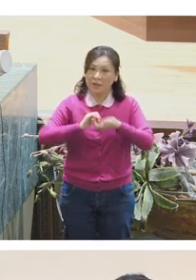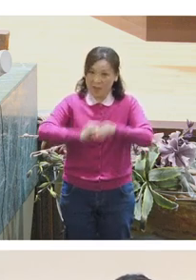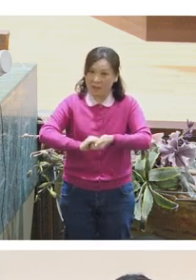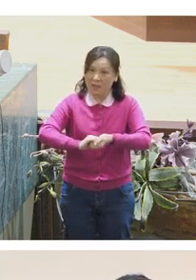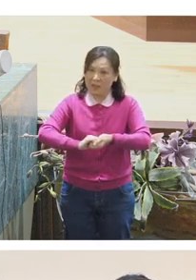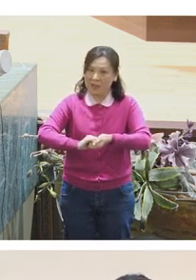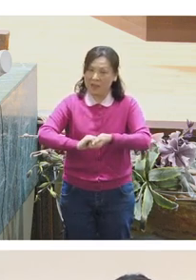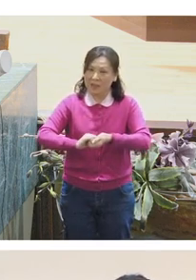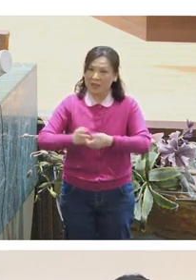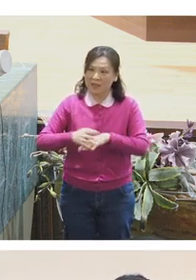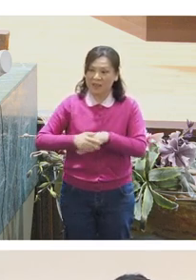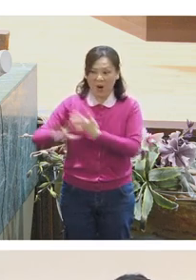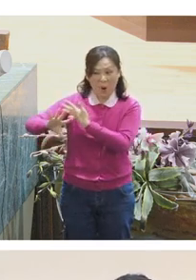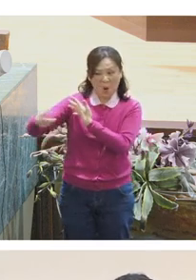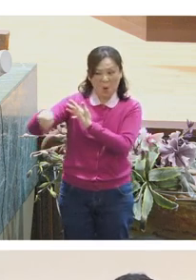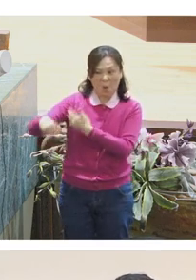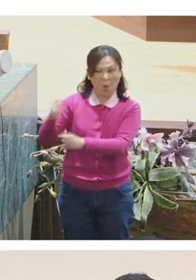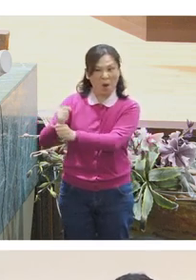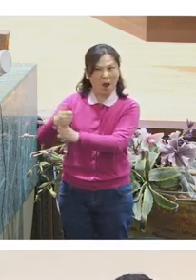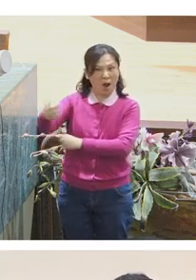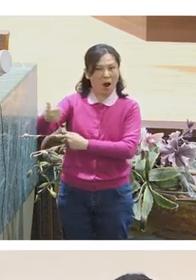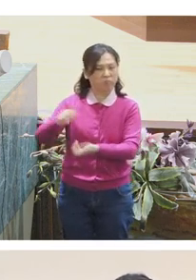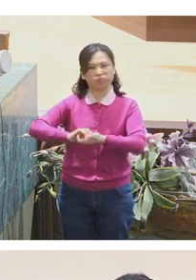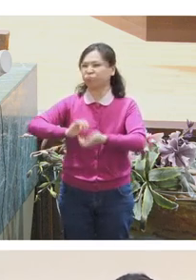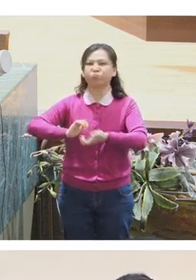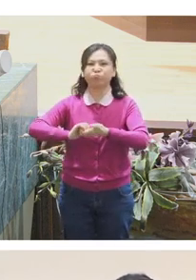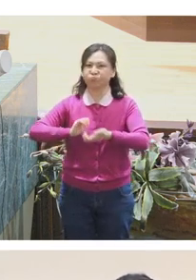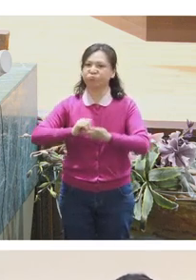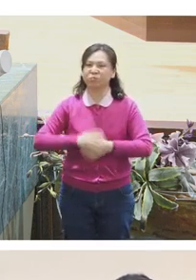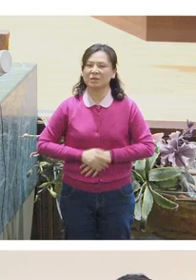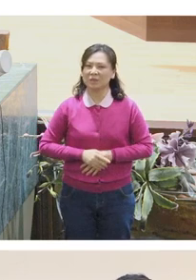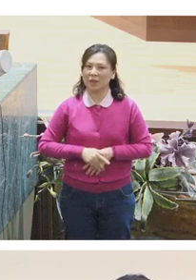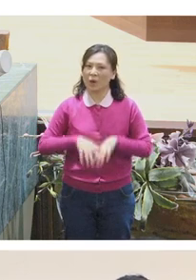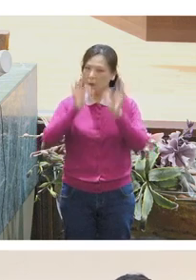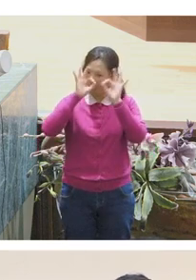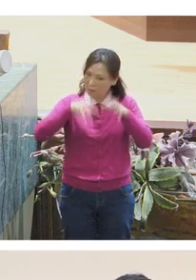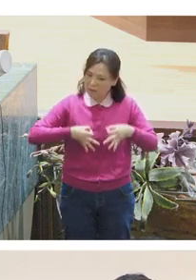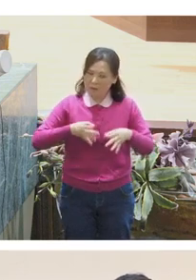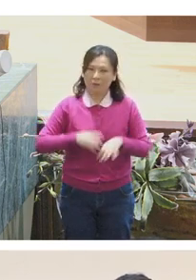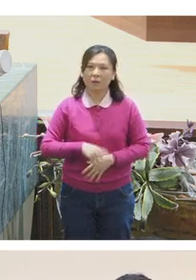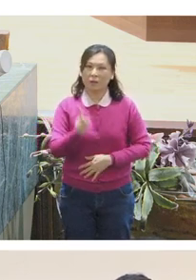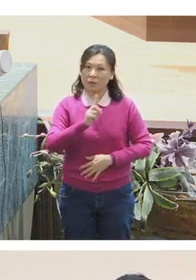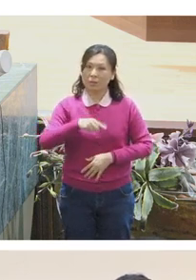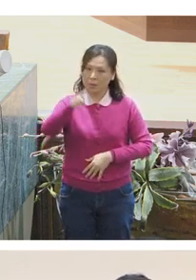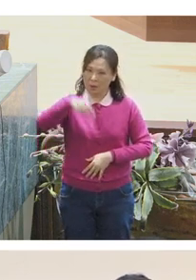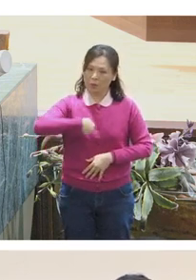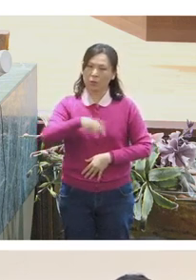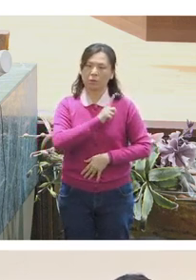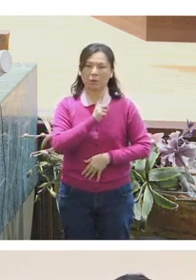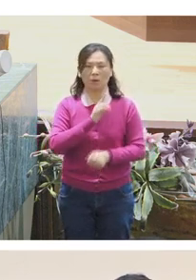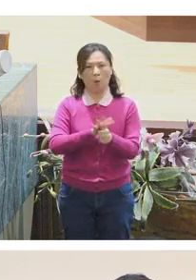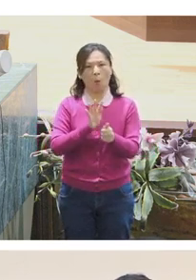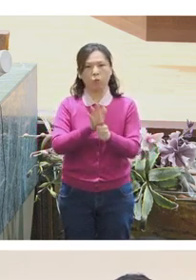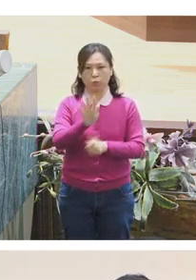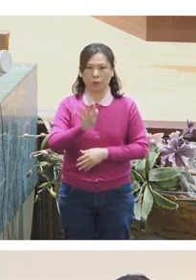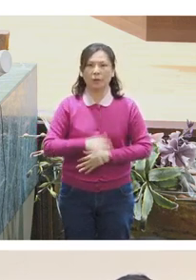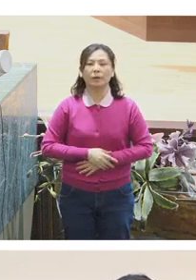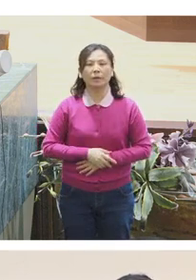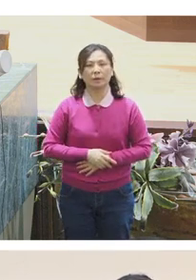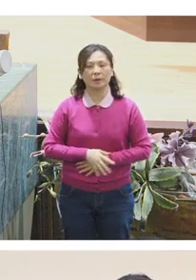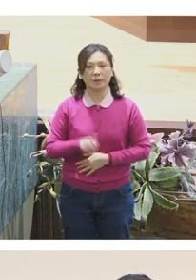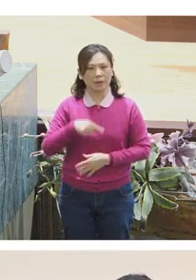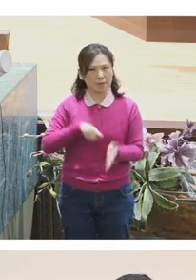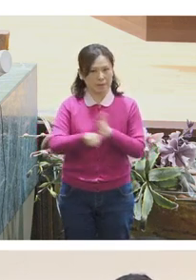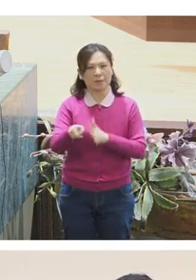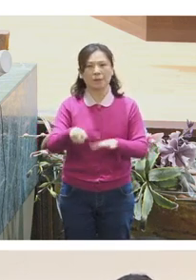外来的和尚比较会念经，我们部落重新去思考说怎么样对我们来说是有帮助的，那我们直接